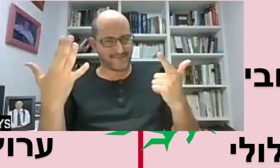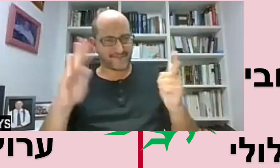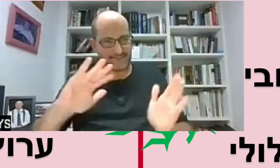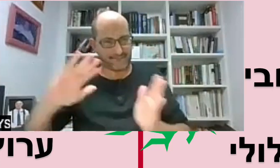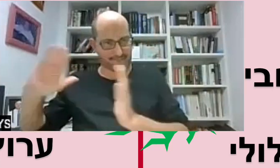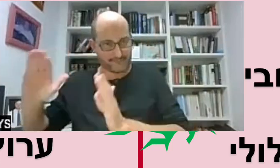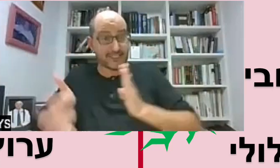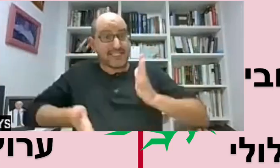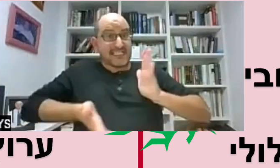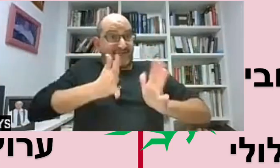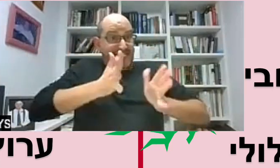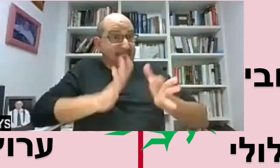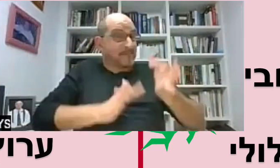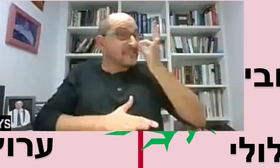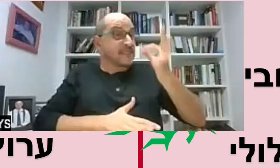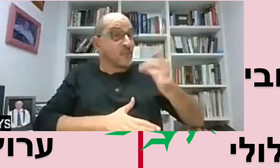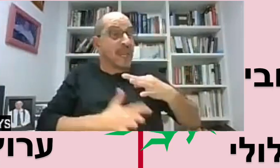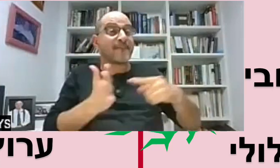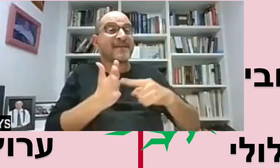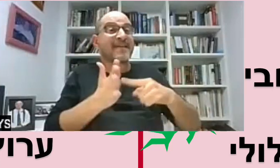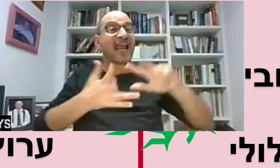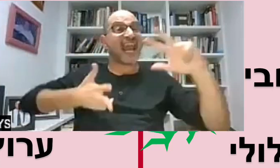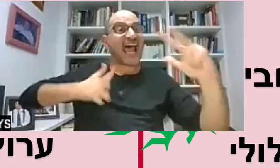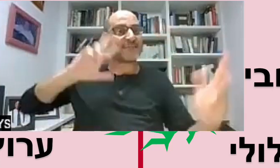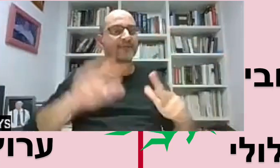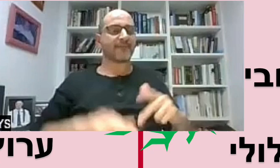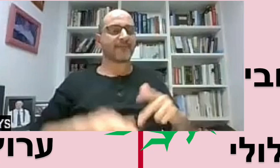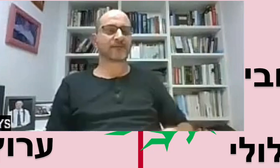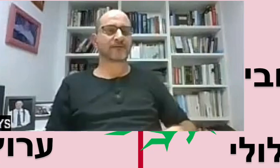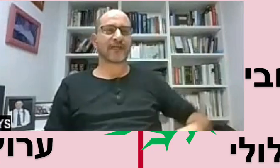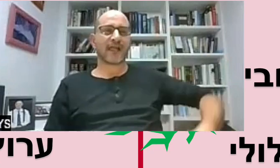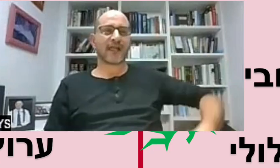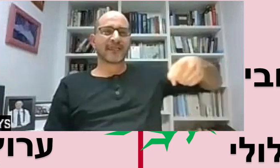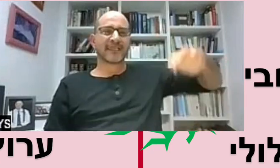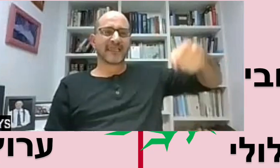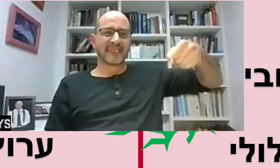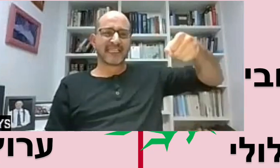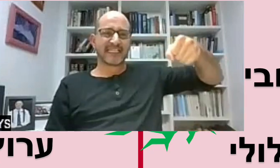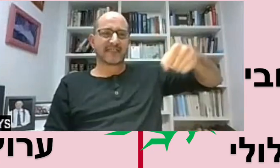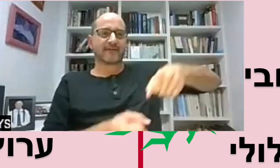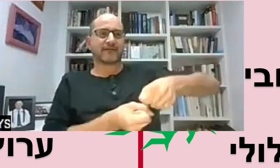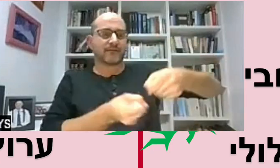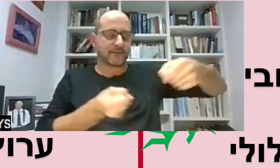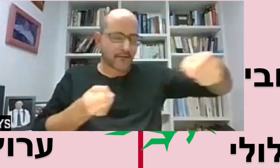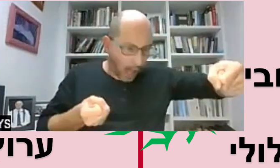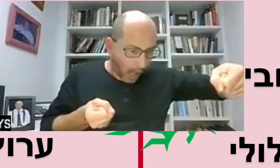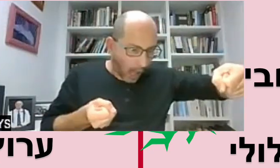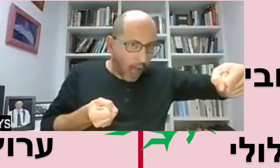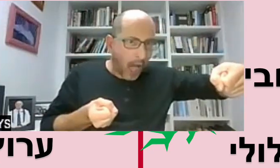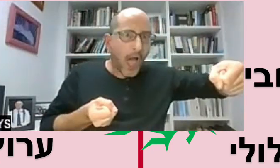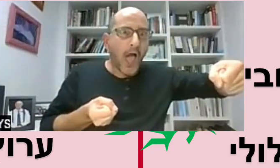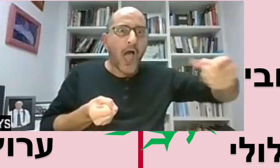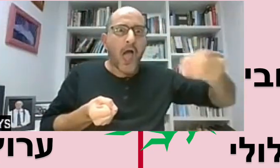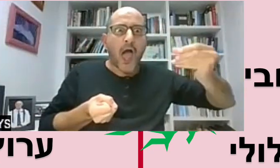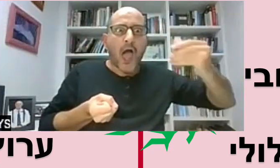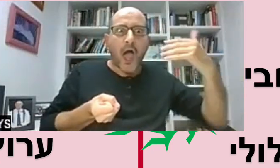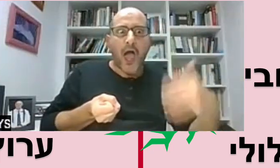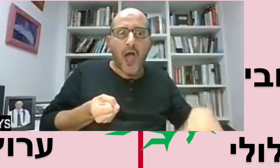כסף. בשפת הסימנים, שימו לב, בגלל שזה יכול להיות בתלת מימד, פתחתי את